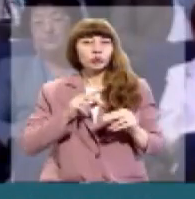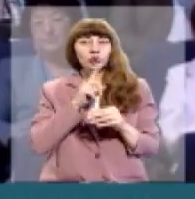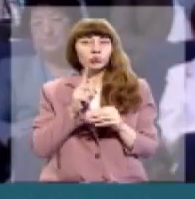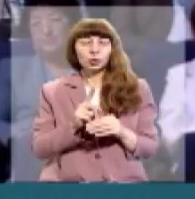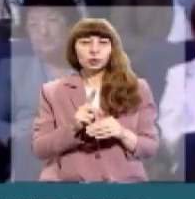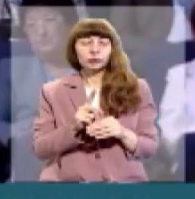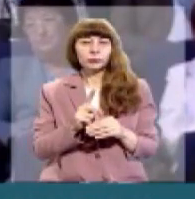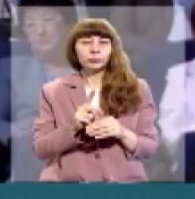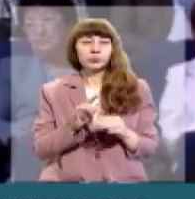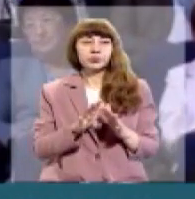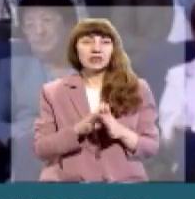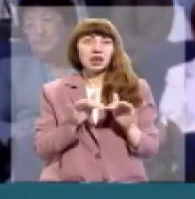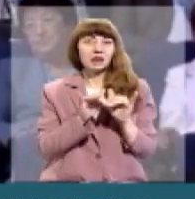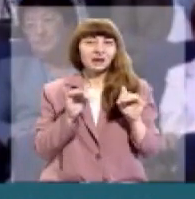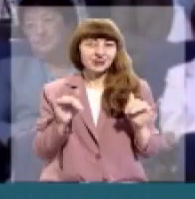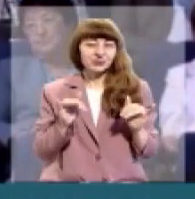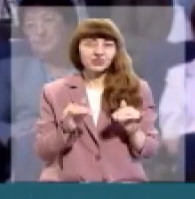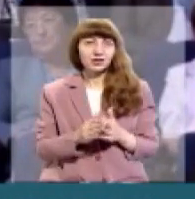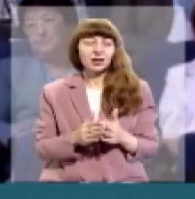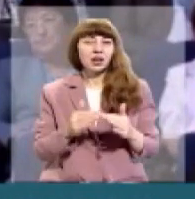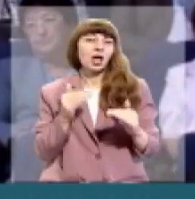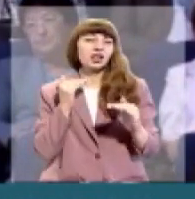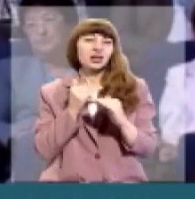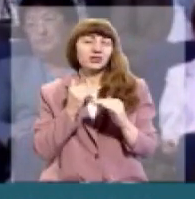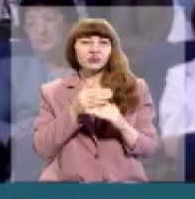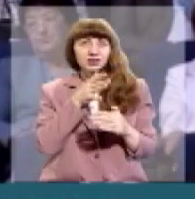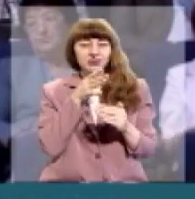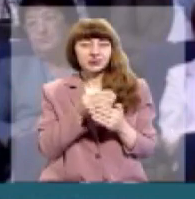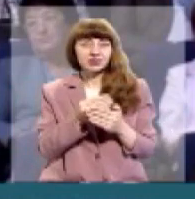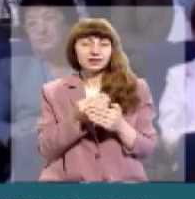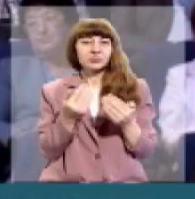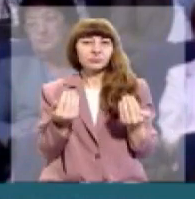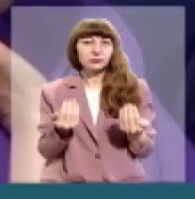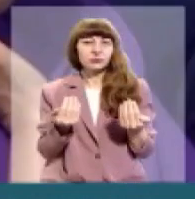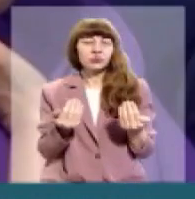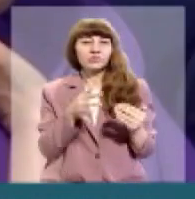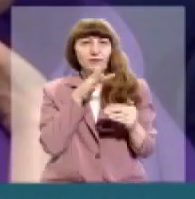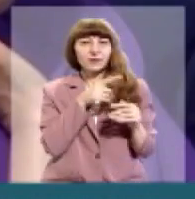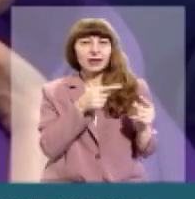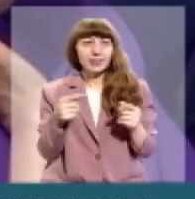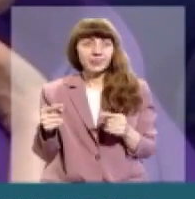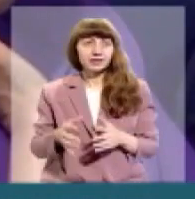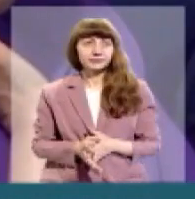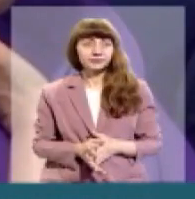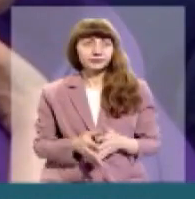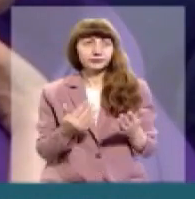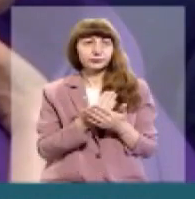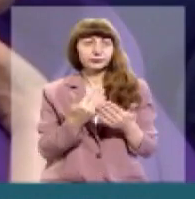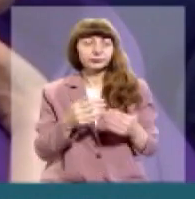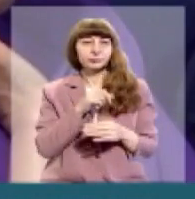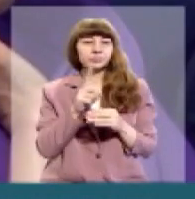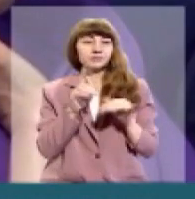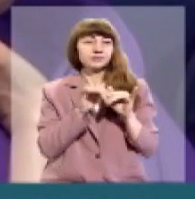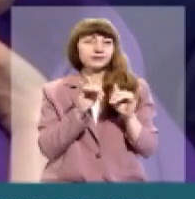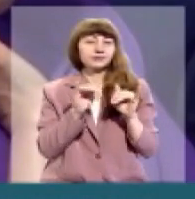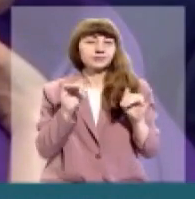айтқанда, біз ең алдымен білікті ұстаз даярлау ісіне айрықша мән беріп отырмыз. Осындай шаралардың